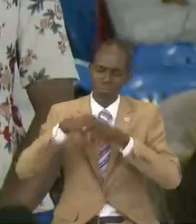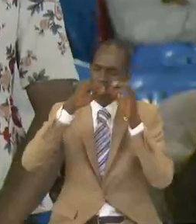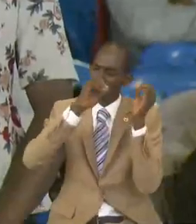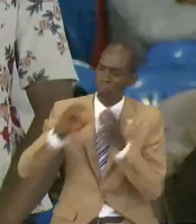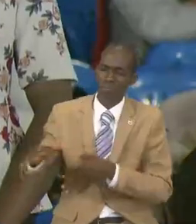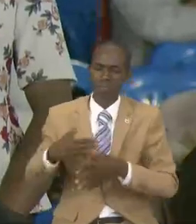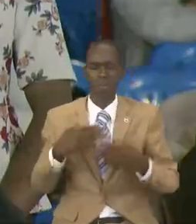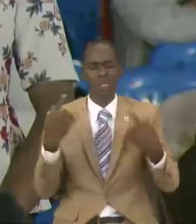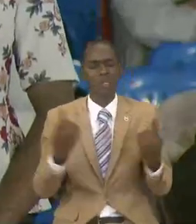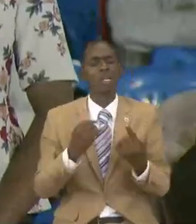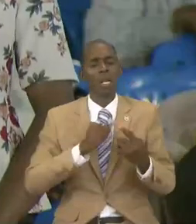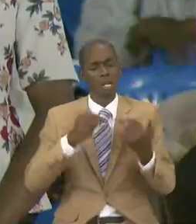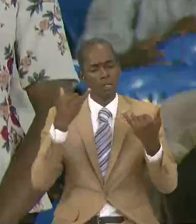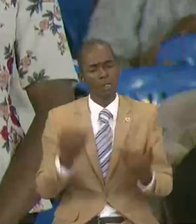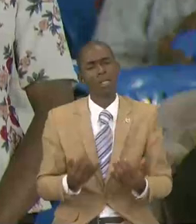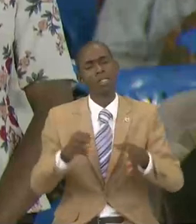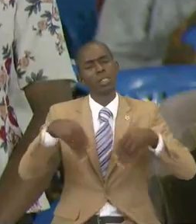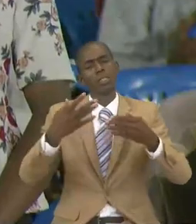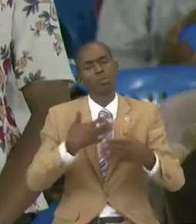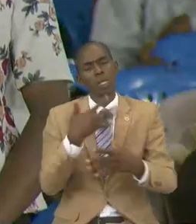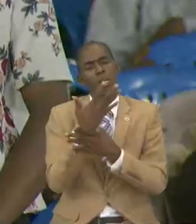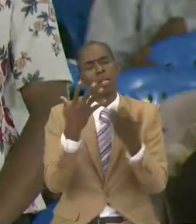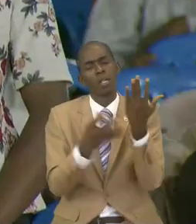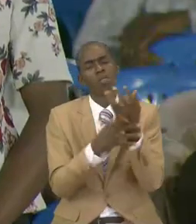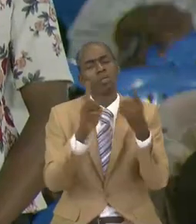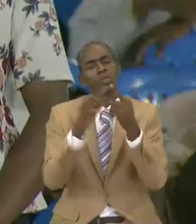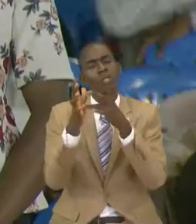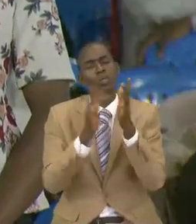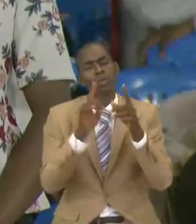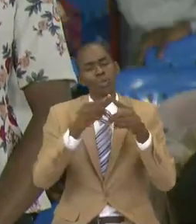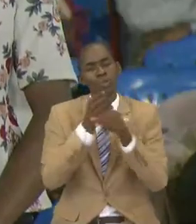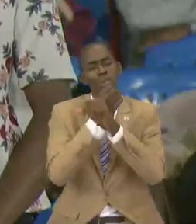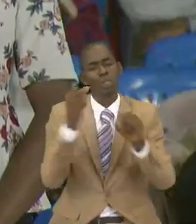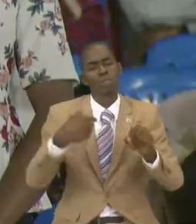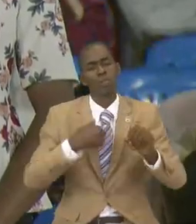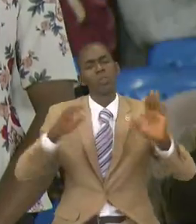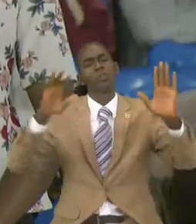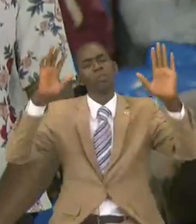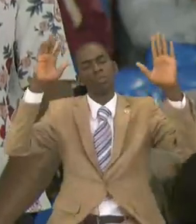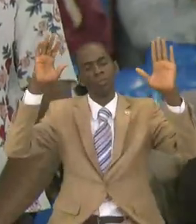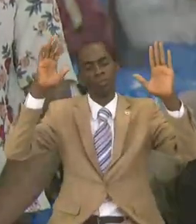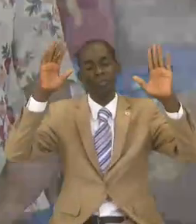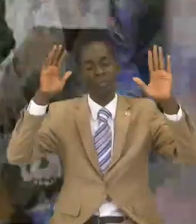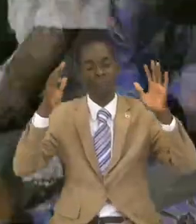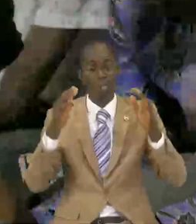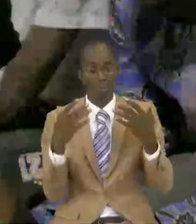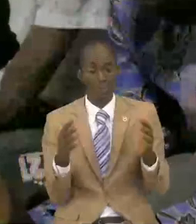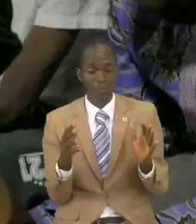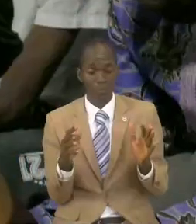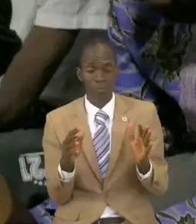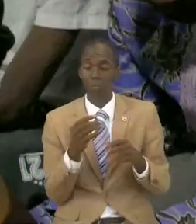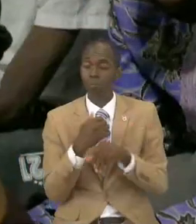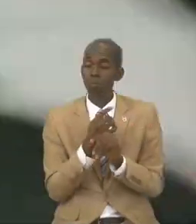suivre le Seigneur Jésus-Christ, mon Seigneur et mon Sauveur. Lève cette main debout. Je prie avec vous